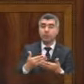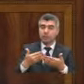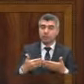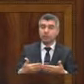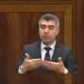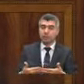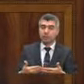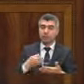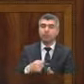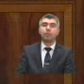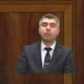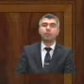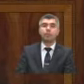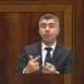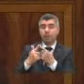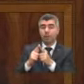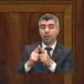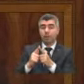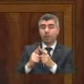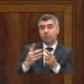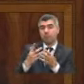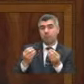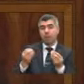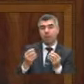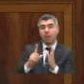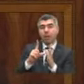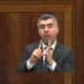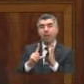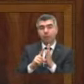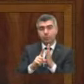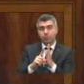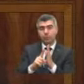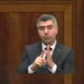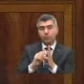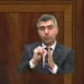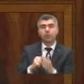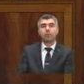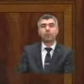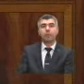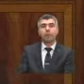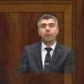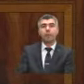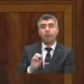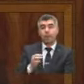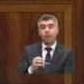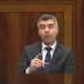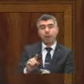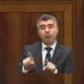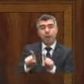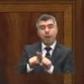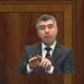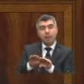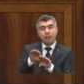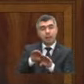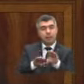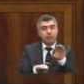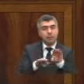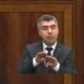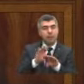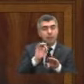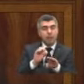وهو ما يعكسه القانون الإطار، إذ يؤكد على مبدأ التمييز الإيجابي